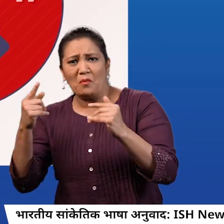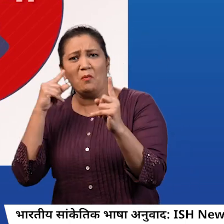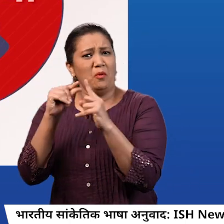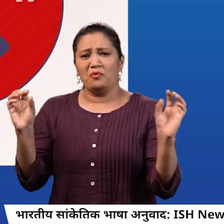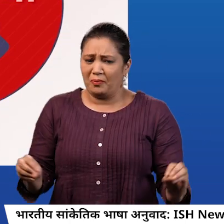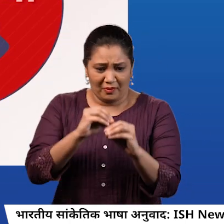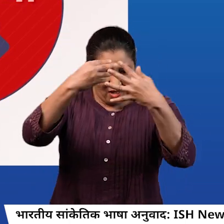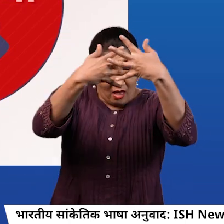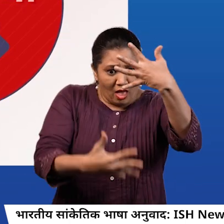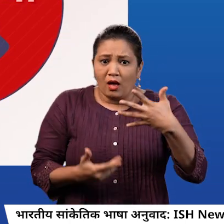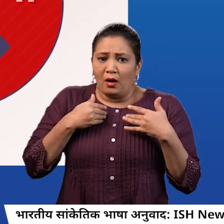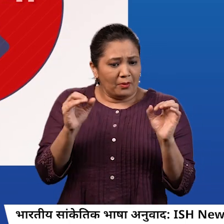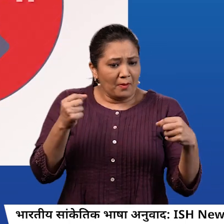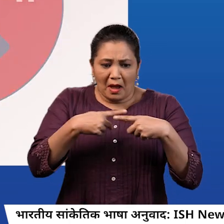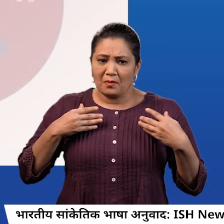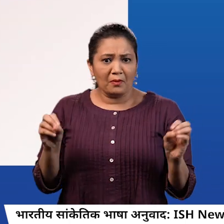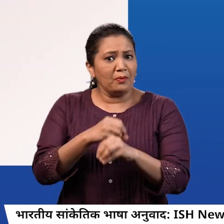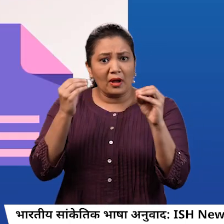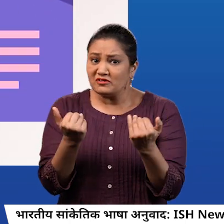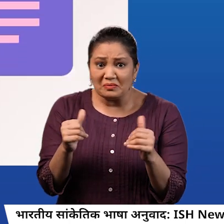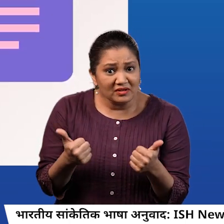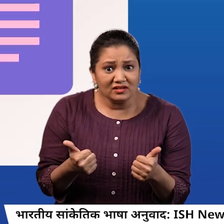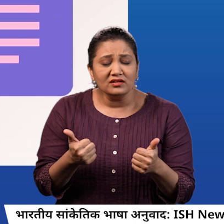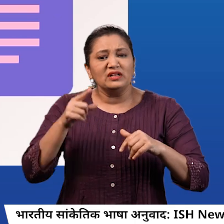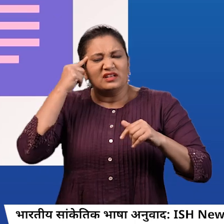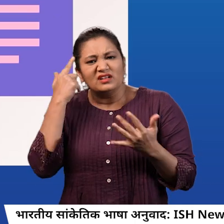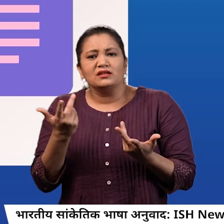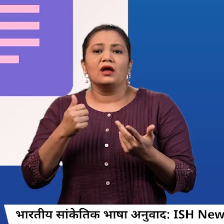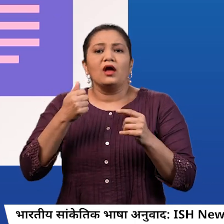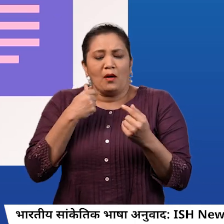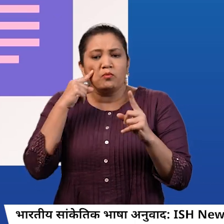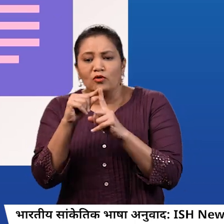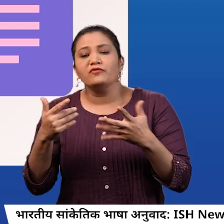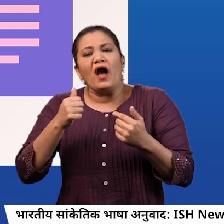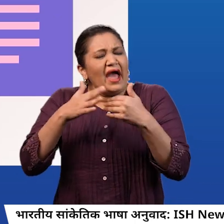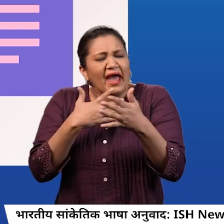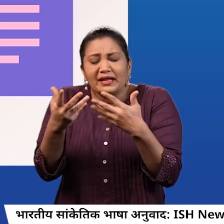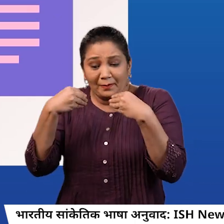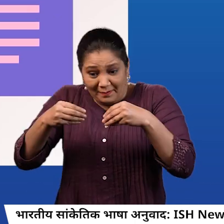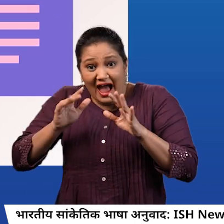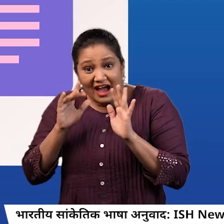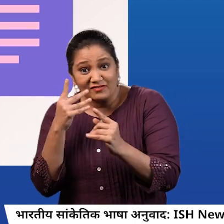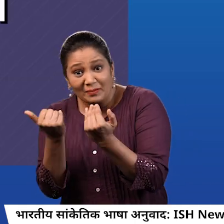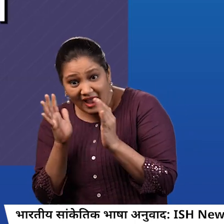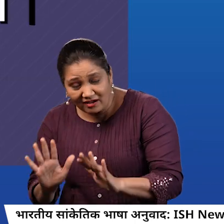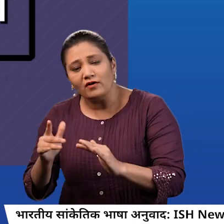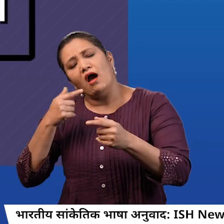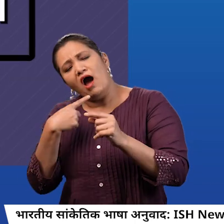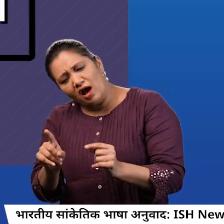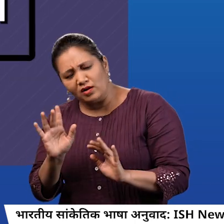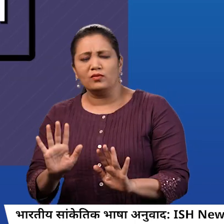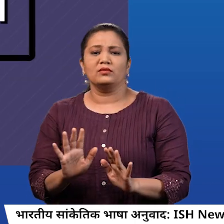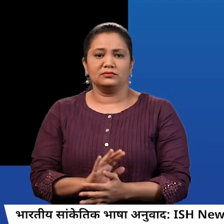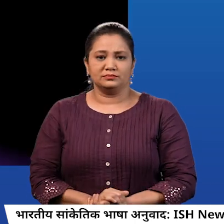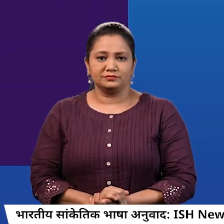दस्तऐवजांपैकी कोणताच दस्तऐवज नसेल तर अशा वेळी आपण पुरावा म्हणून आपल्याकडे उपलब्ध असलेला इतर दस्तऐवज सुद्धा देऊ शकतोय. आणखी